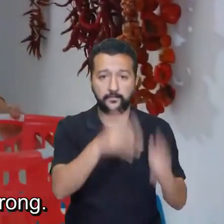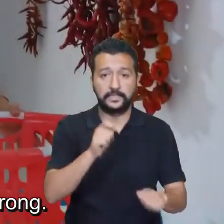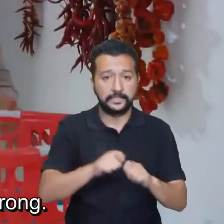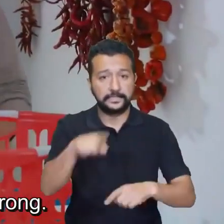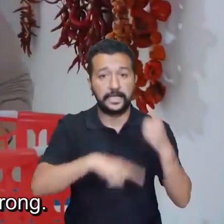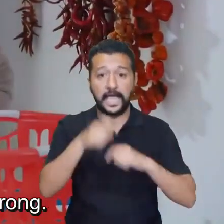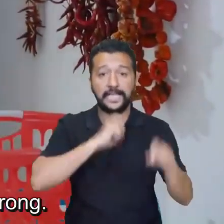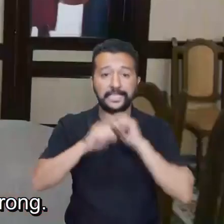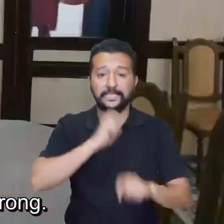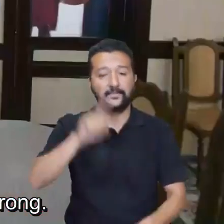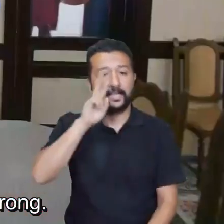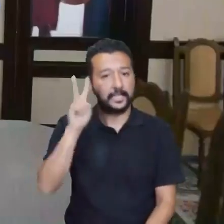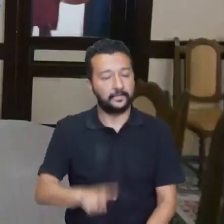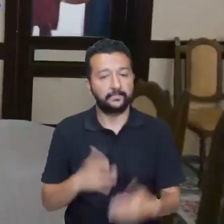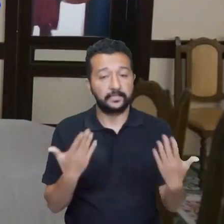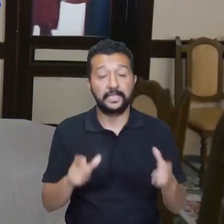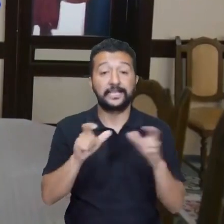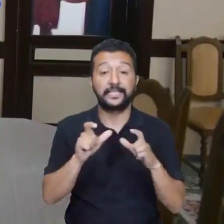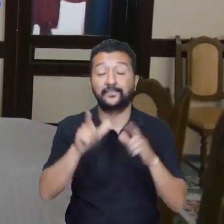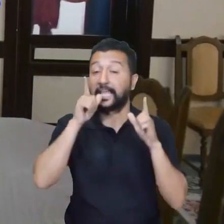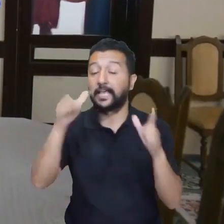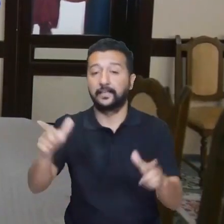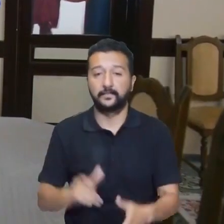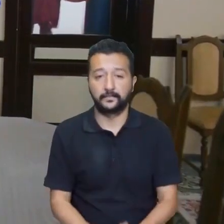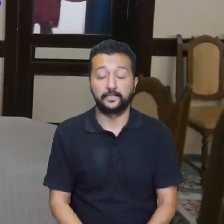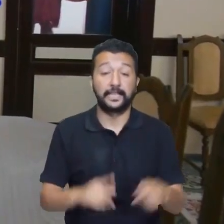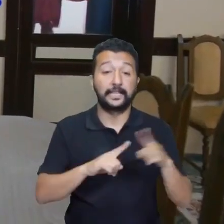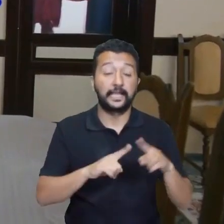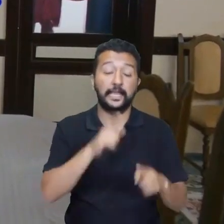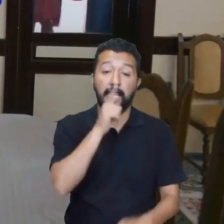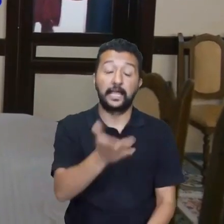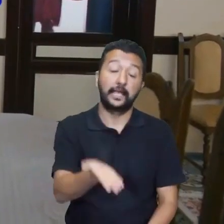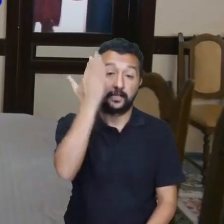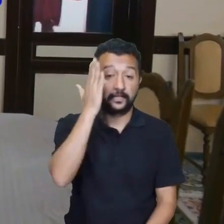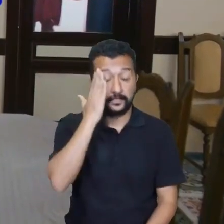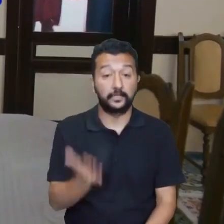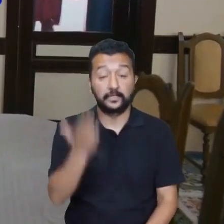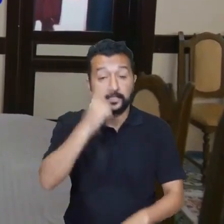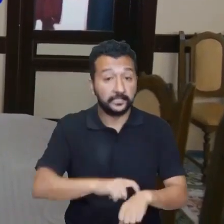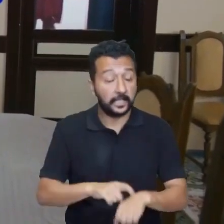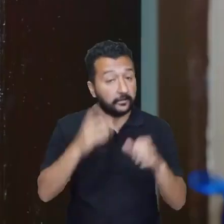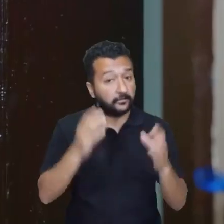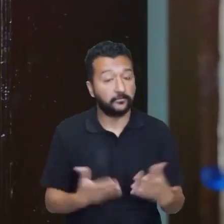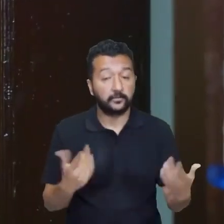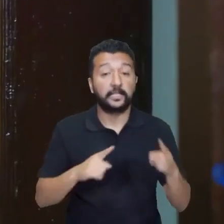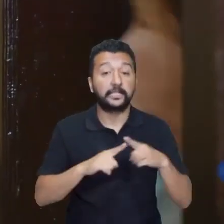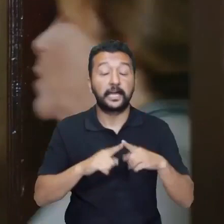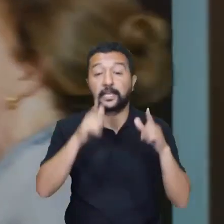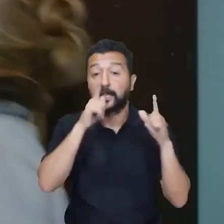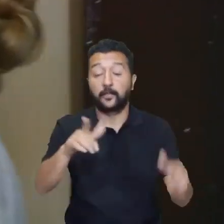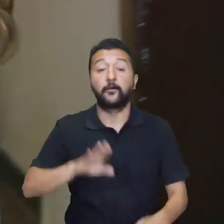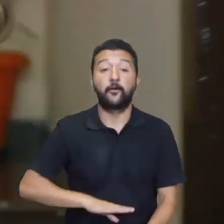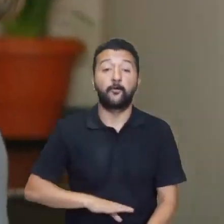İşim gücüm ters gidecek vallahi. Sevda! Tarık hadi uyanın. Saat kaç oldu?